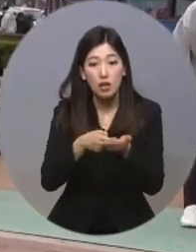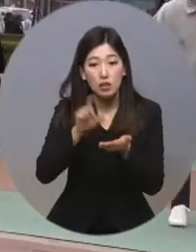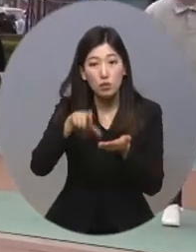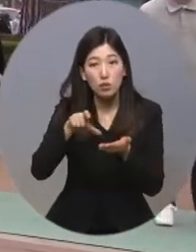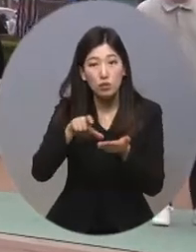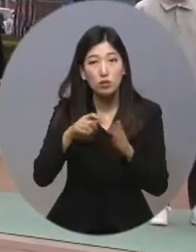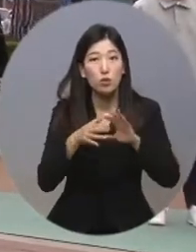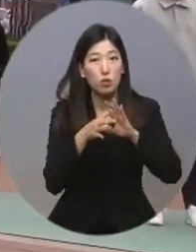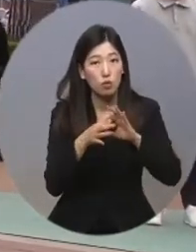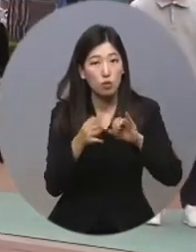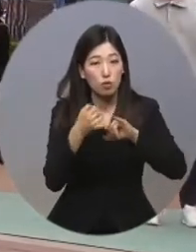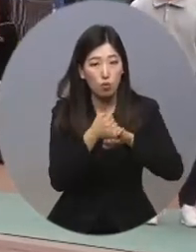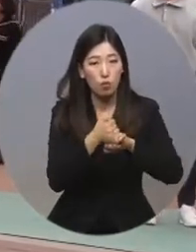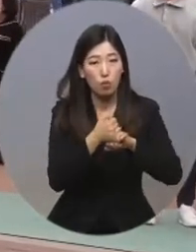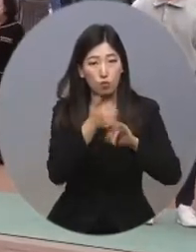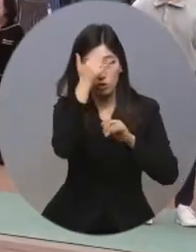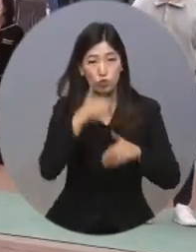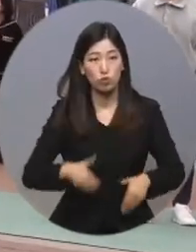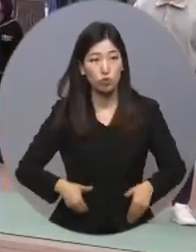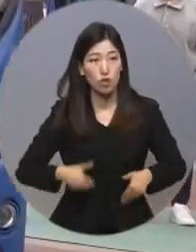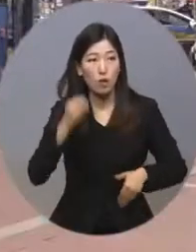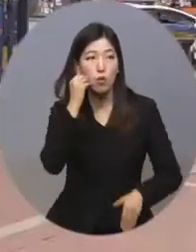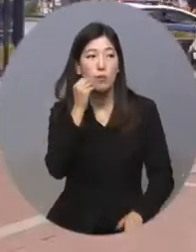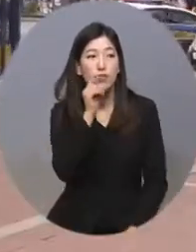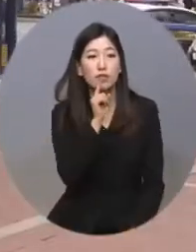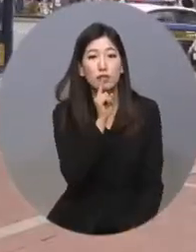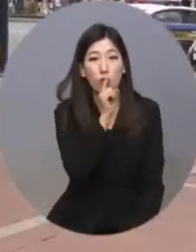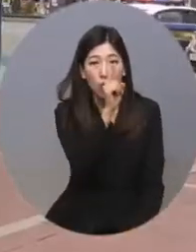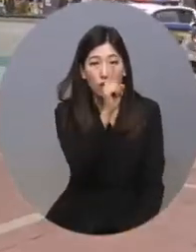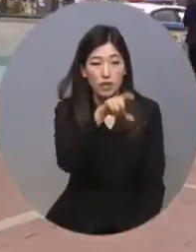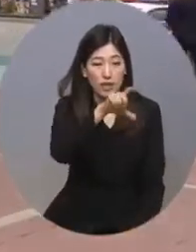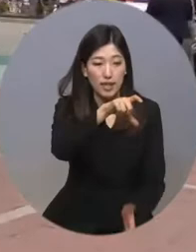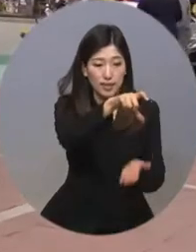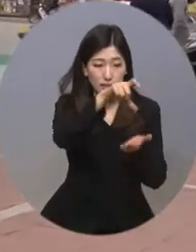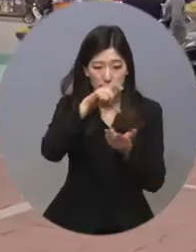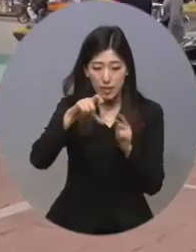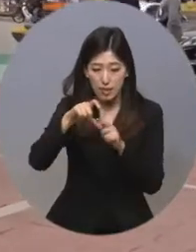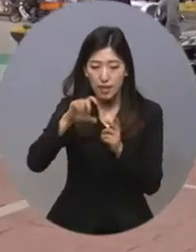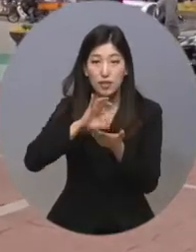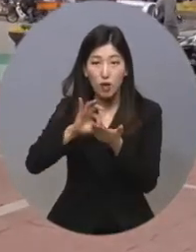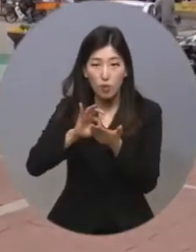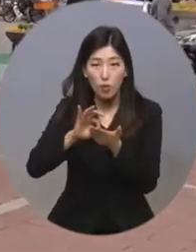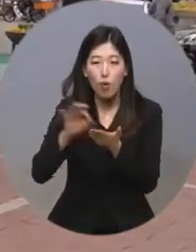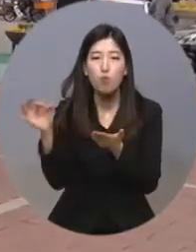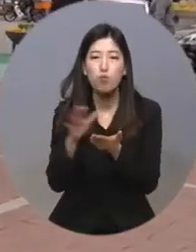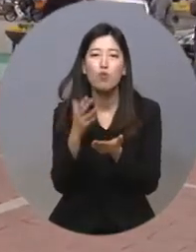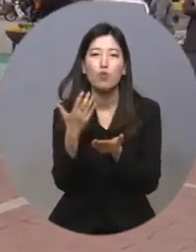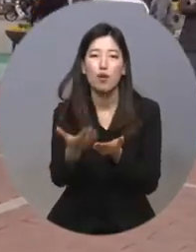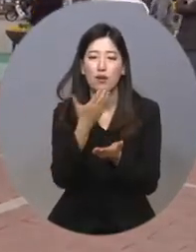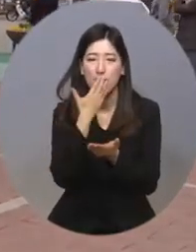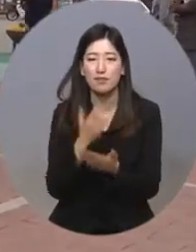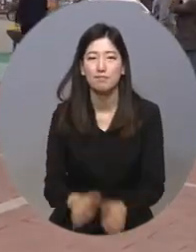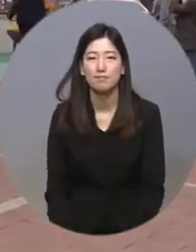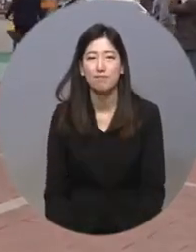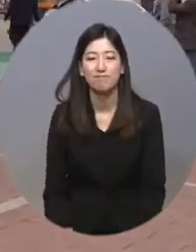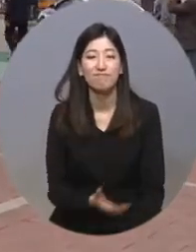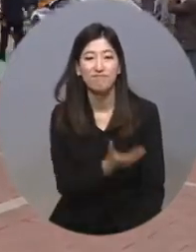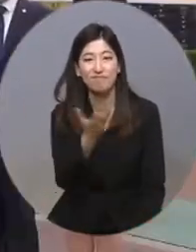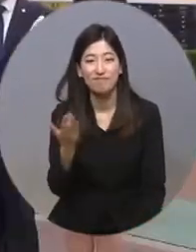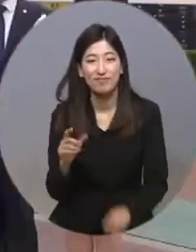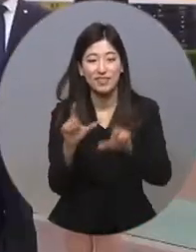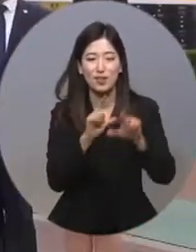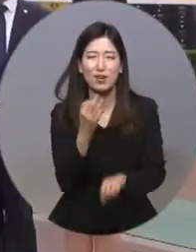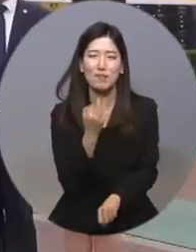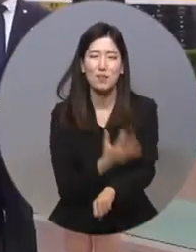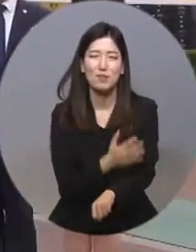홈페이지에서 신청하면 발급받을 수 있습니다. 이 정책으로 인해 해당되는 충청남도 모든 학생들이 더욱 편하게 생활했으면